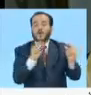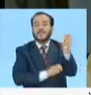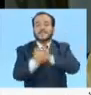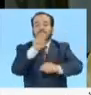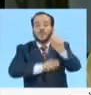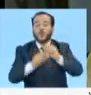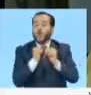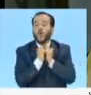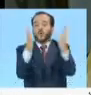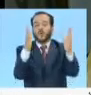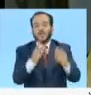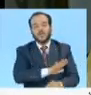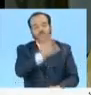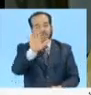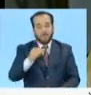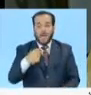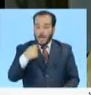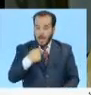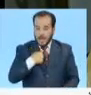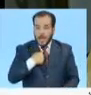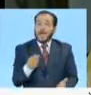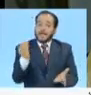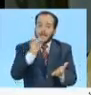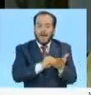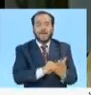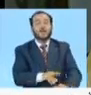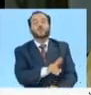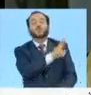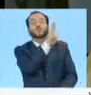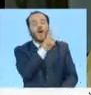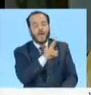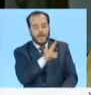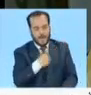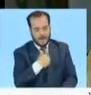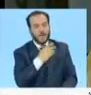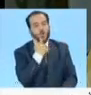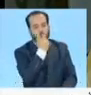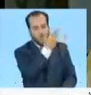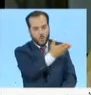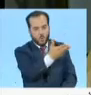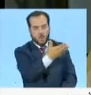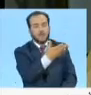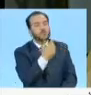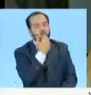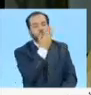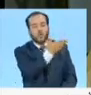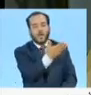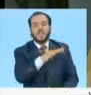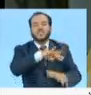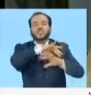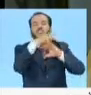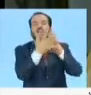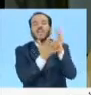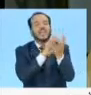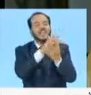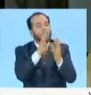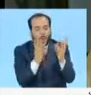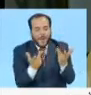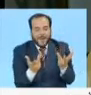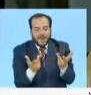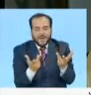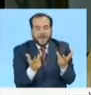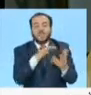الصلاحيات الديمقراطية. أنا أعيد السؤال الذي كررتيه عليه، ما هي الشكليات في هذا